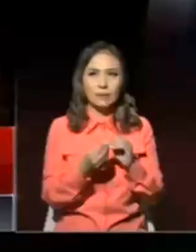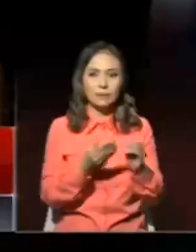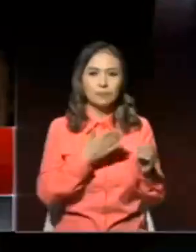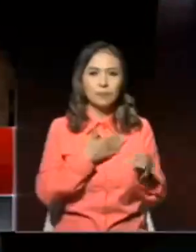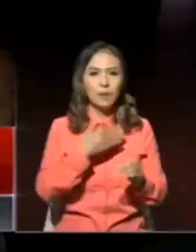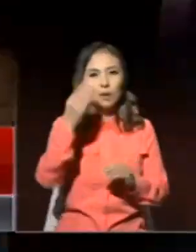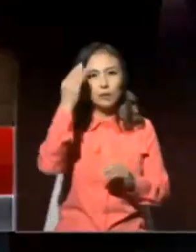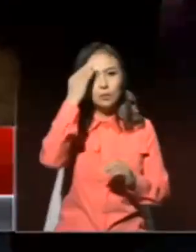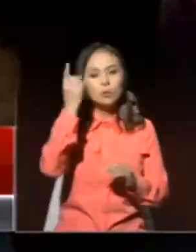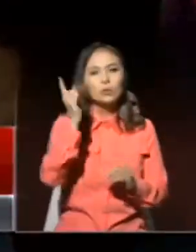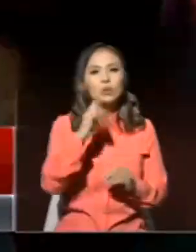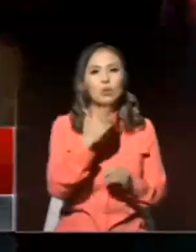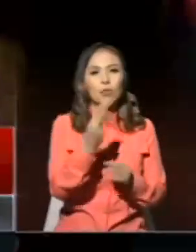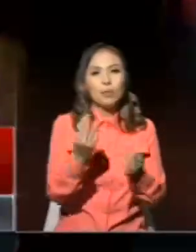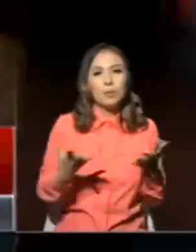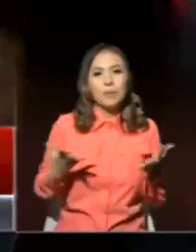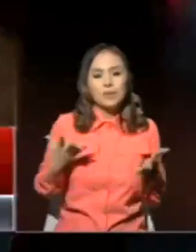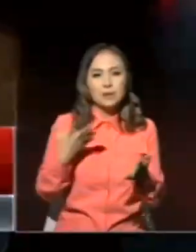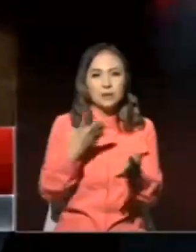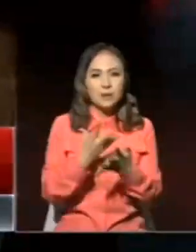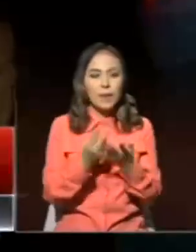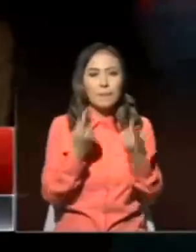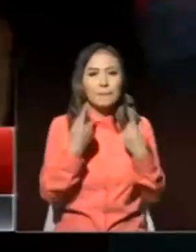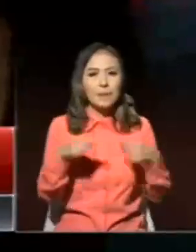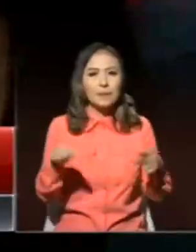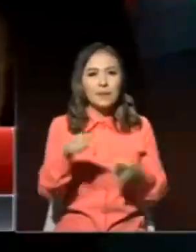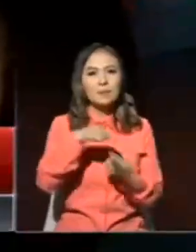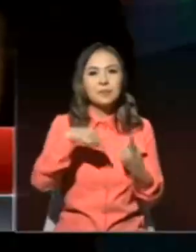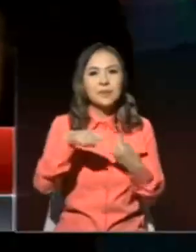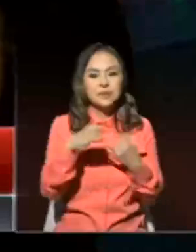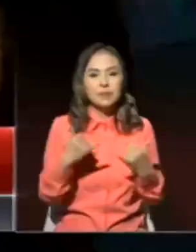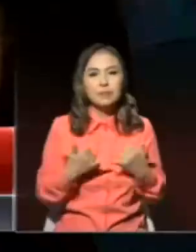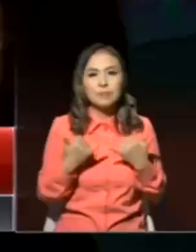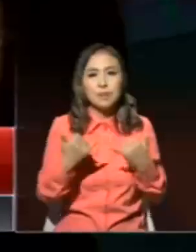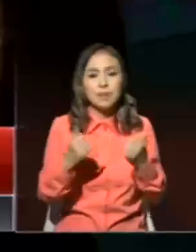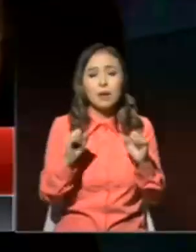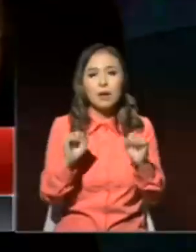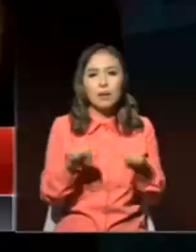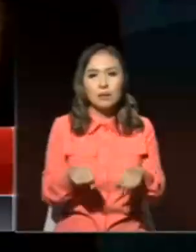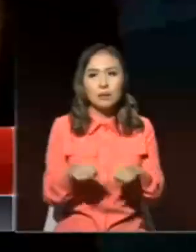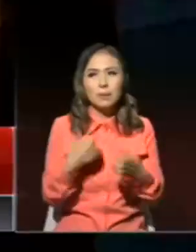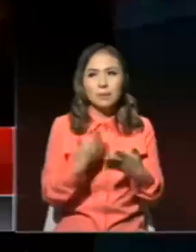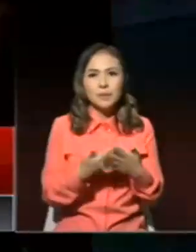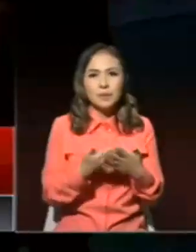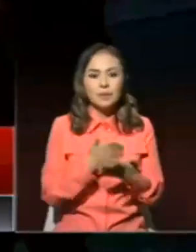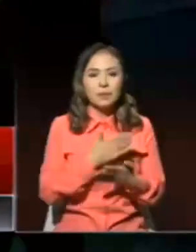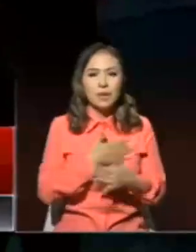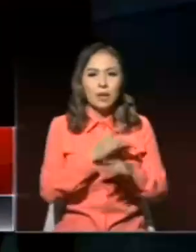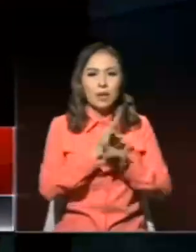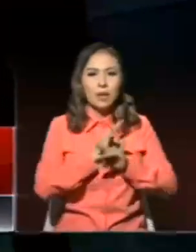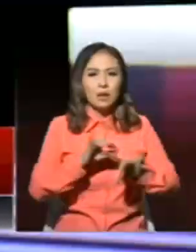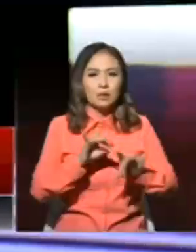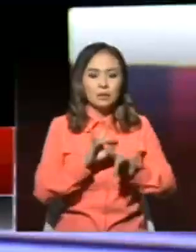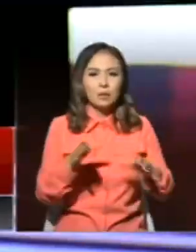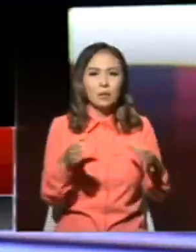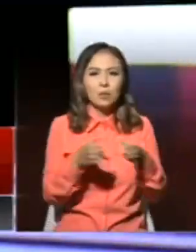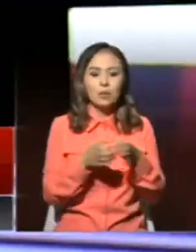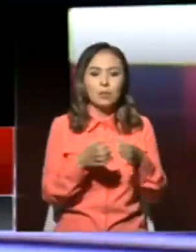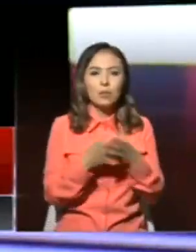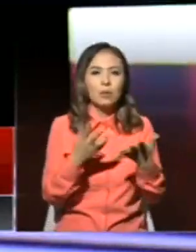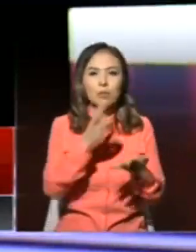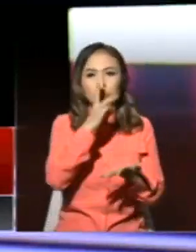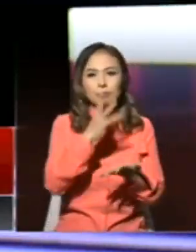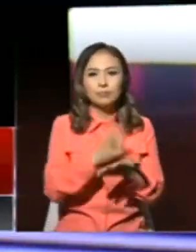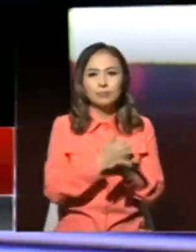меніңше бұлардың беріп жатқан ақшасын басқа да бизнес бере алады. Мысалға мен айтайын, біздің жолдасымыз спорттық командалар қалай ақша табу